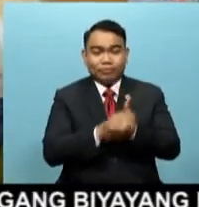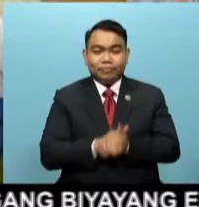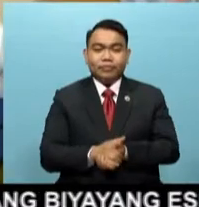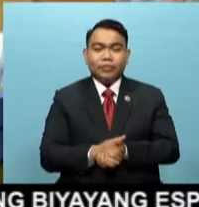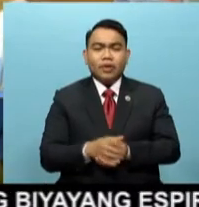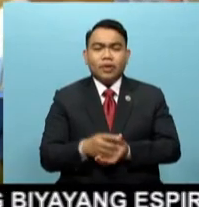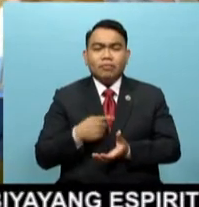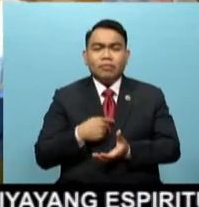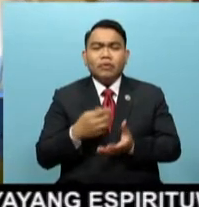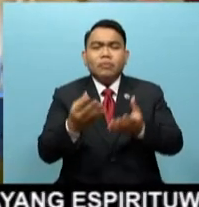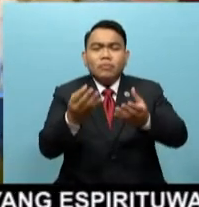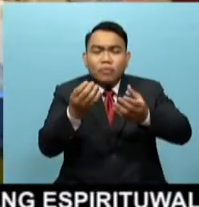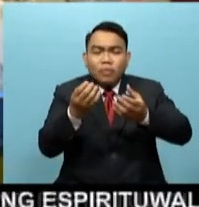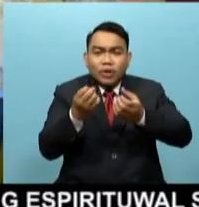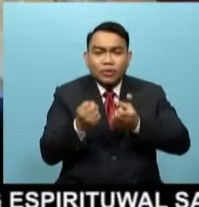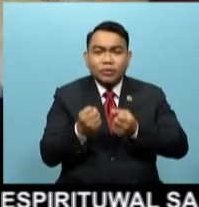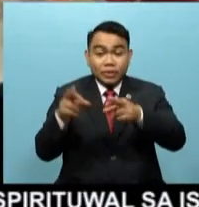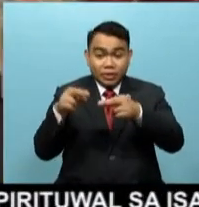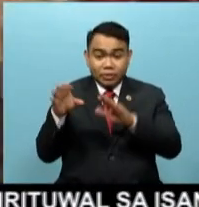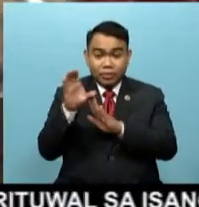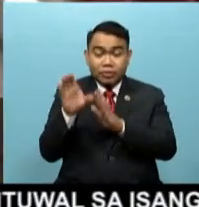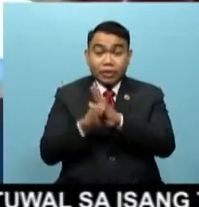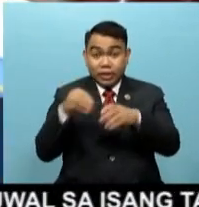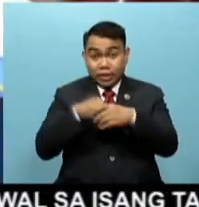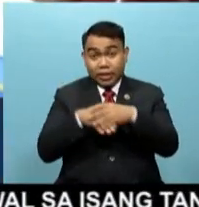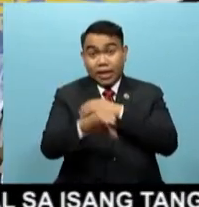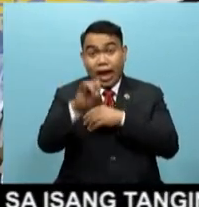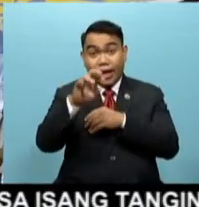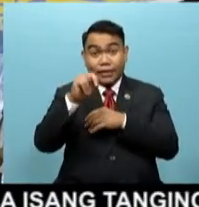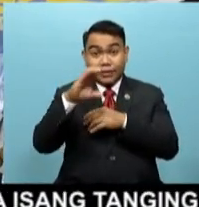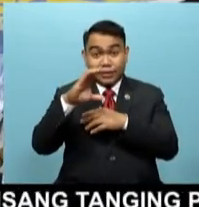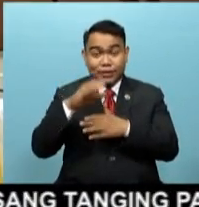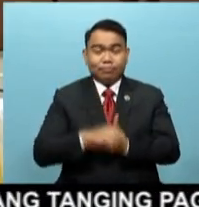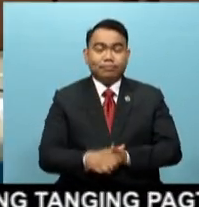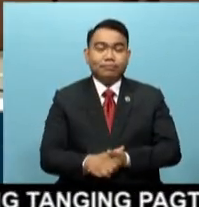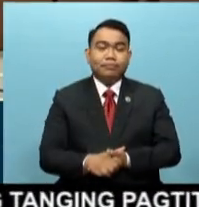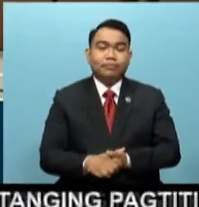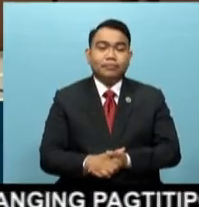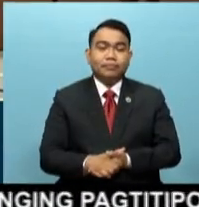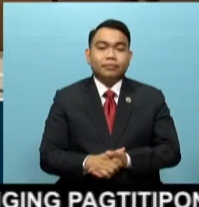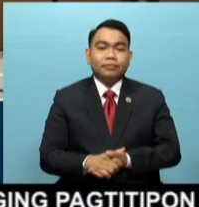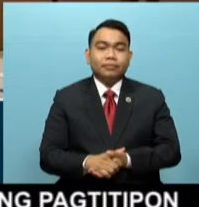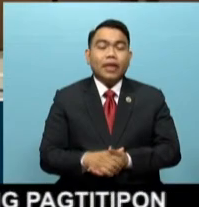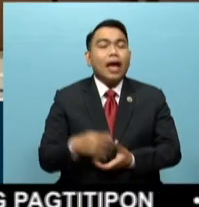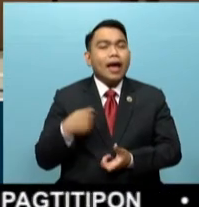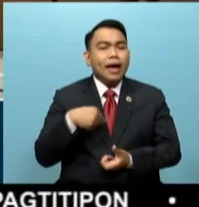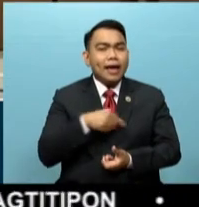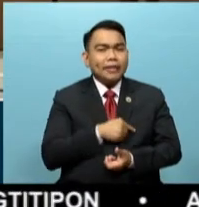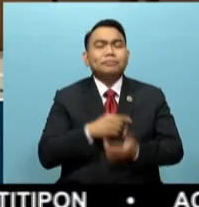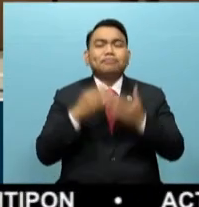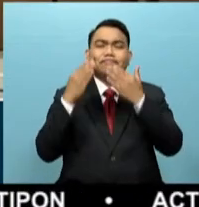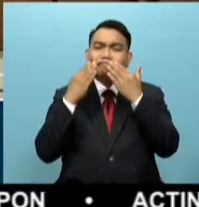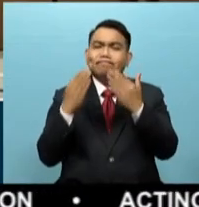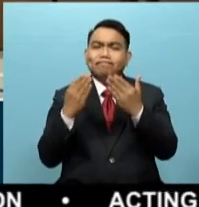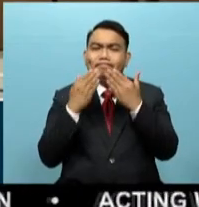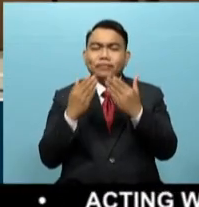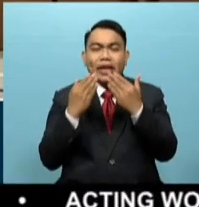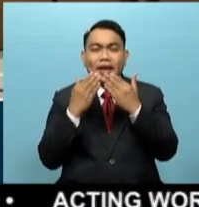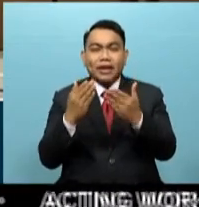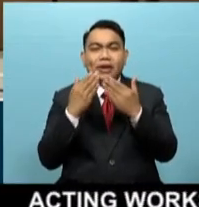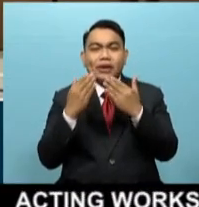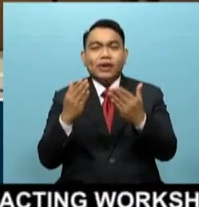po mamati sa pulong sa Iglesia Cristo. Nagpapasalamat po kami ng marami